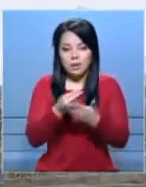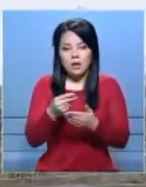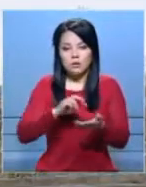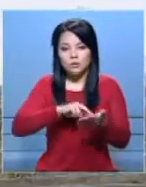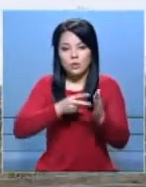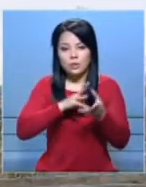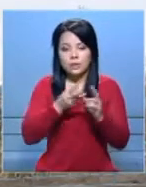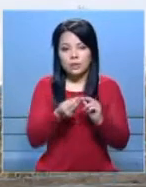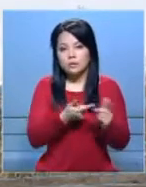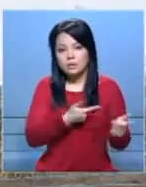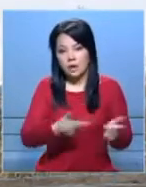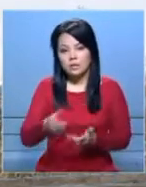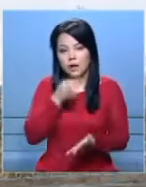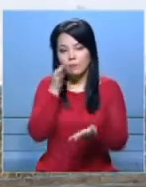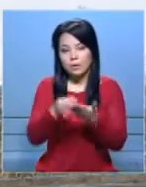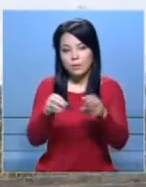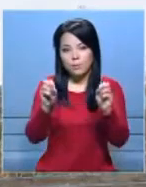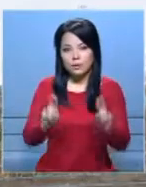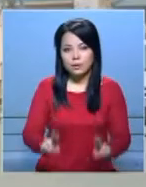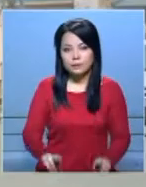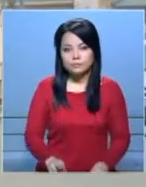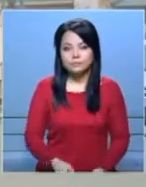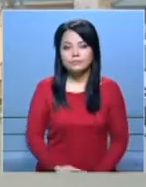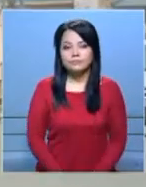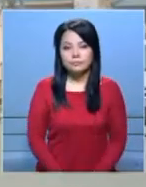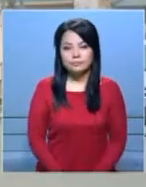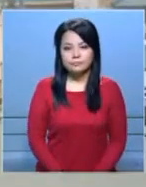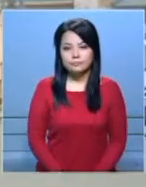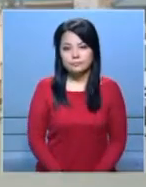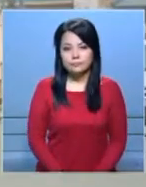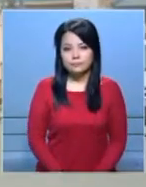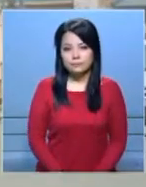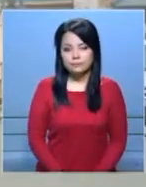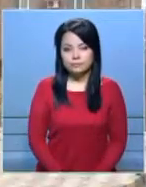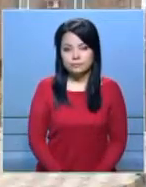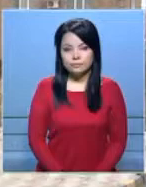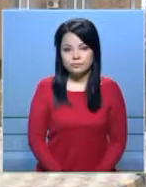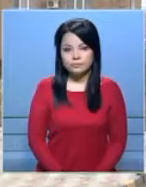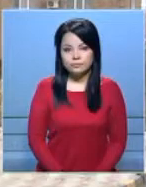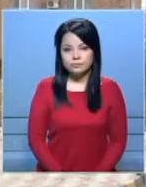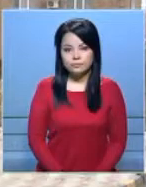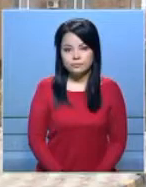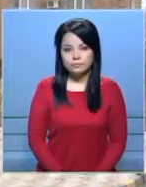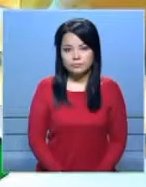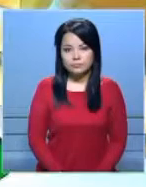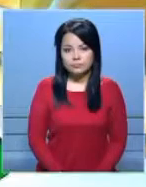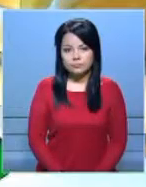мамандар. Жадыра Медетбек, Болат Көкенайұлы, Шығыс Қазақстан облысынан 24 кезі.